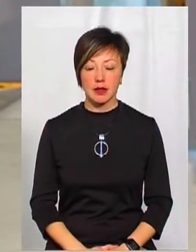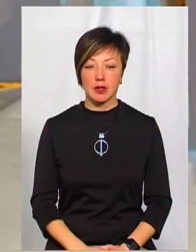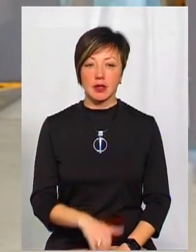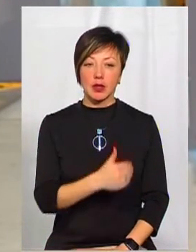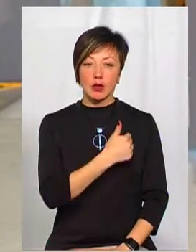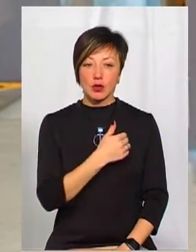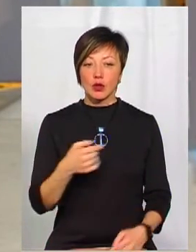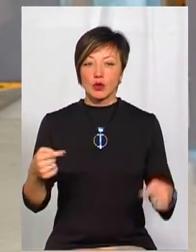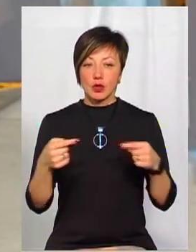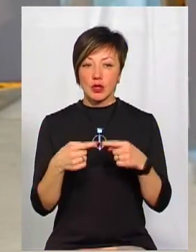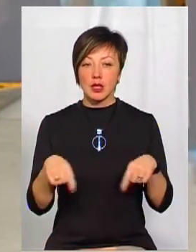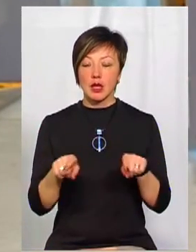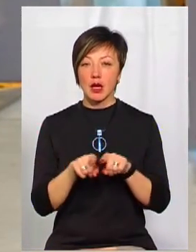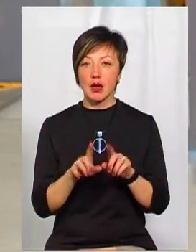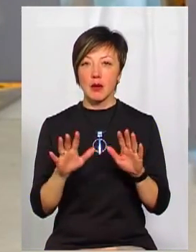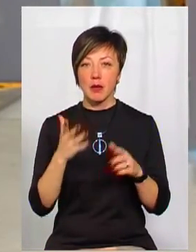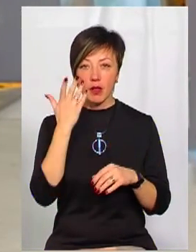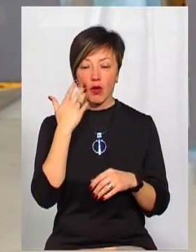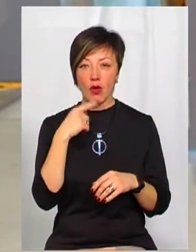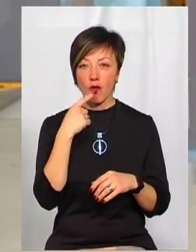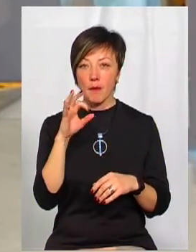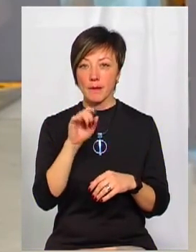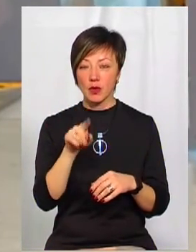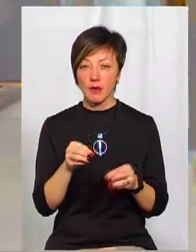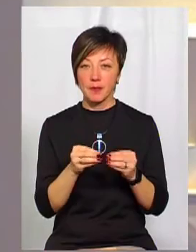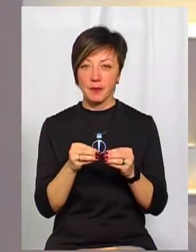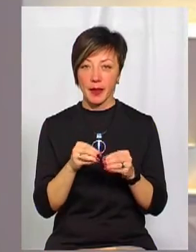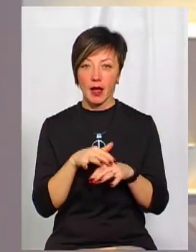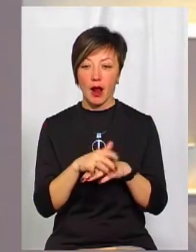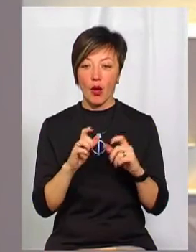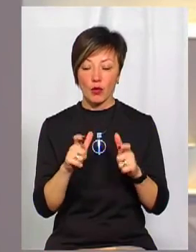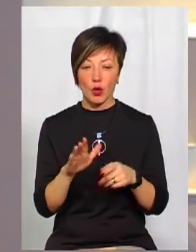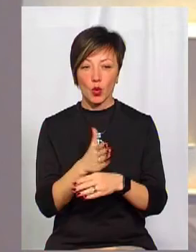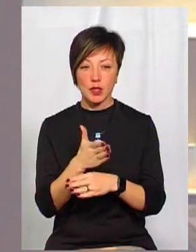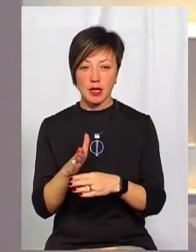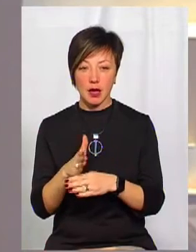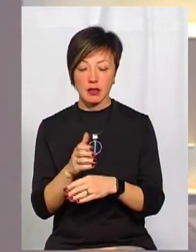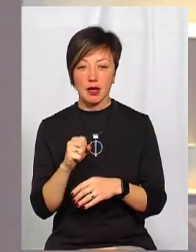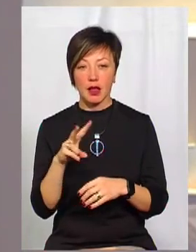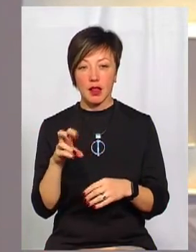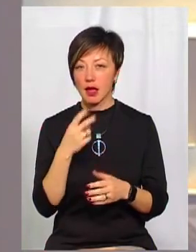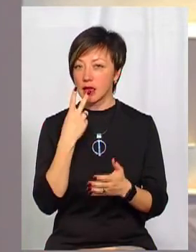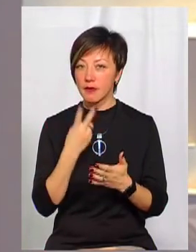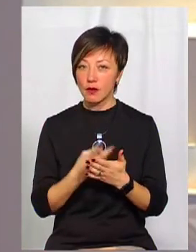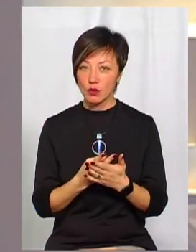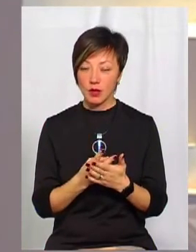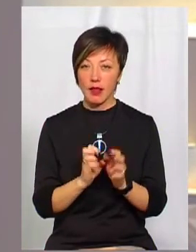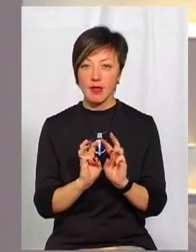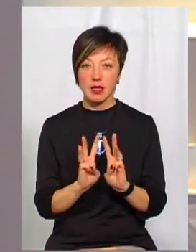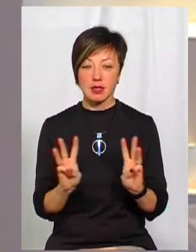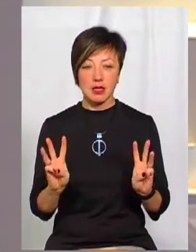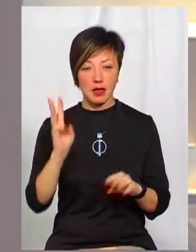Хочеться уточнити такий момент. Коли ми говоримо про те, що той самий рахунок, але він розділяється. Але дивлюсь на